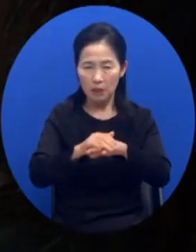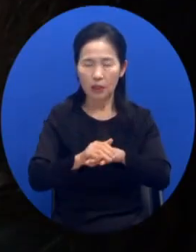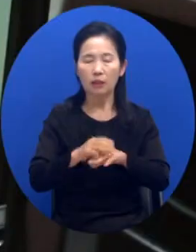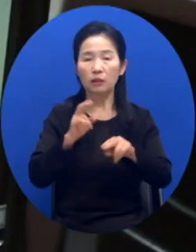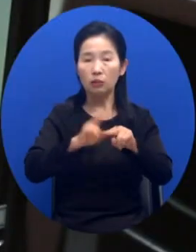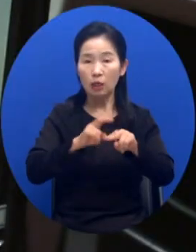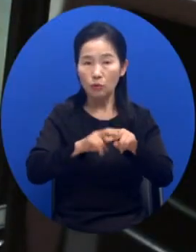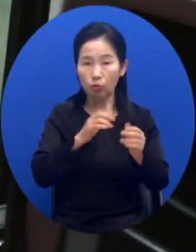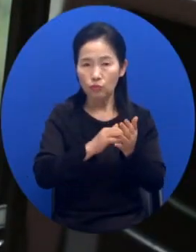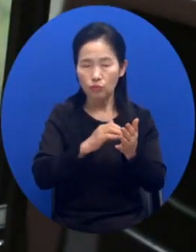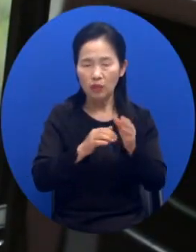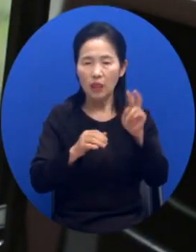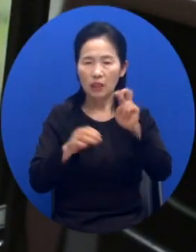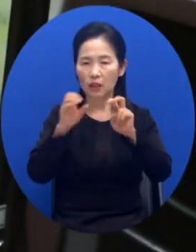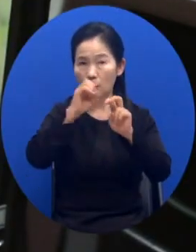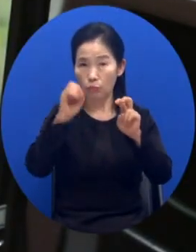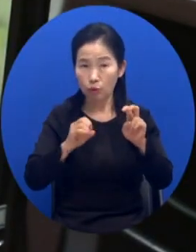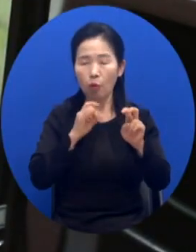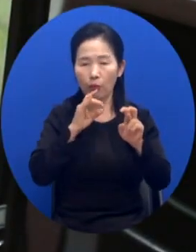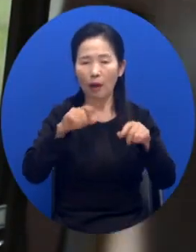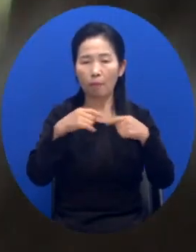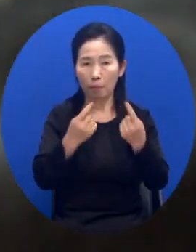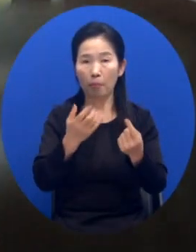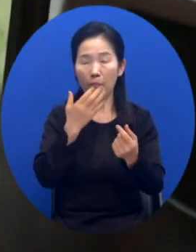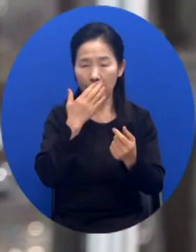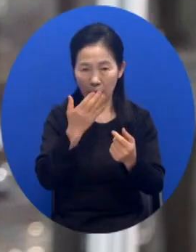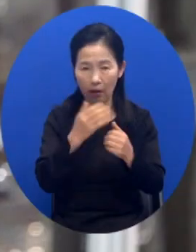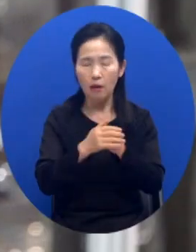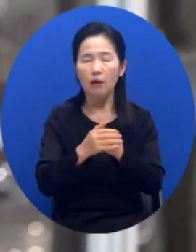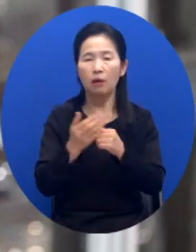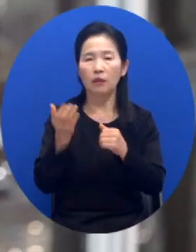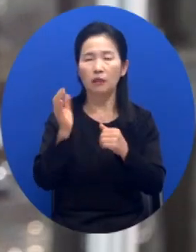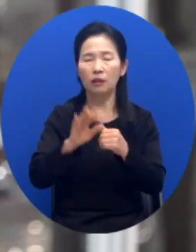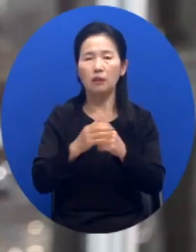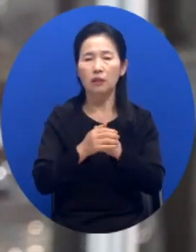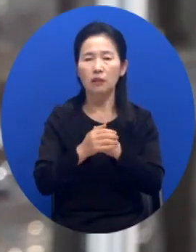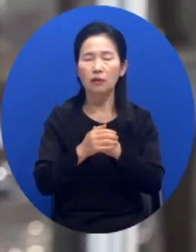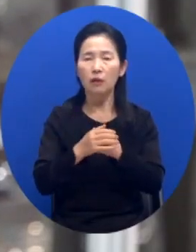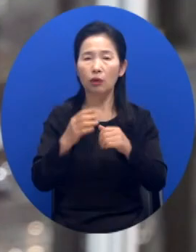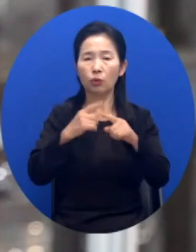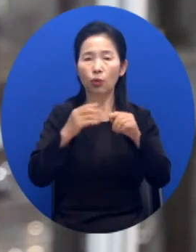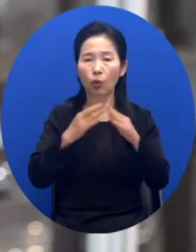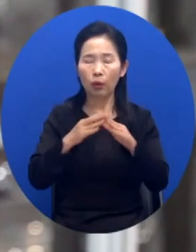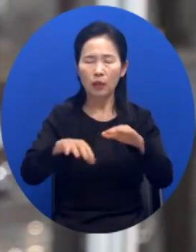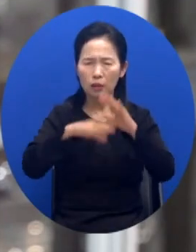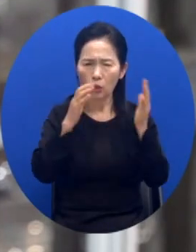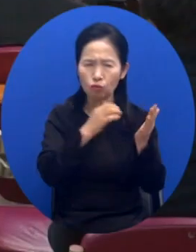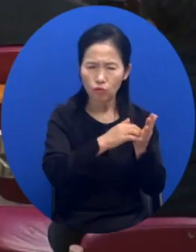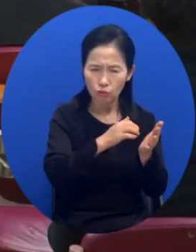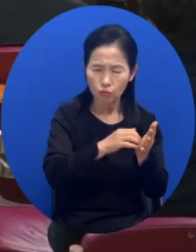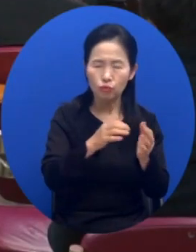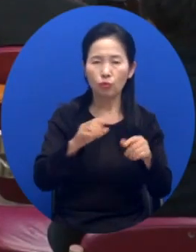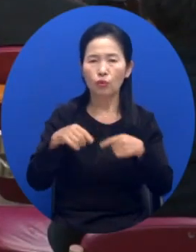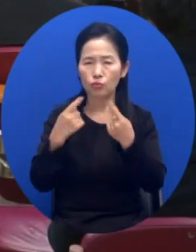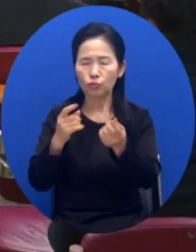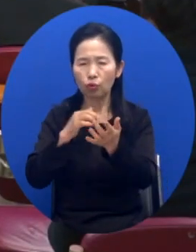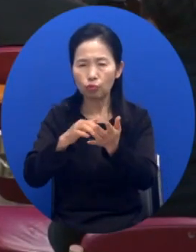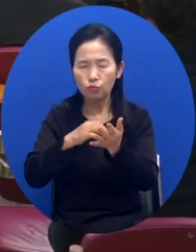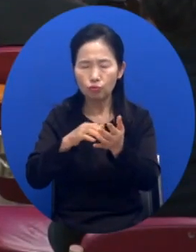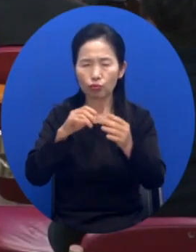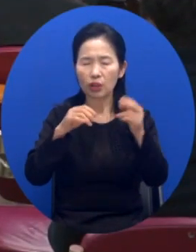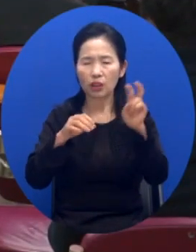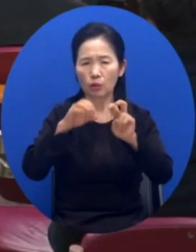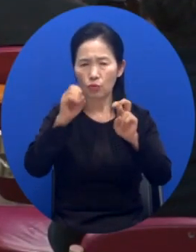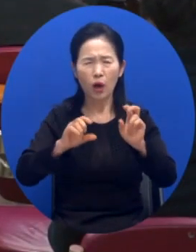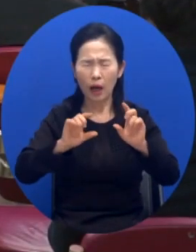만 예배에 참석할 수 있다고 말씀을 드렸는데 이게 이제 교회 전체의 제 적이나 출석 인원의 20% 가 아니라